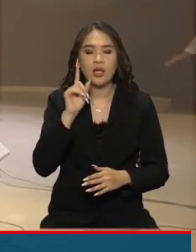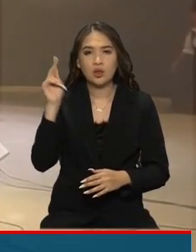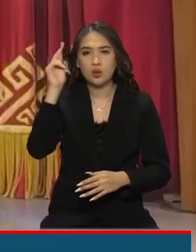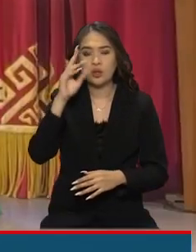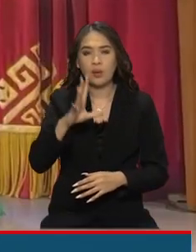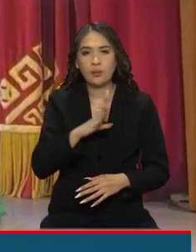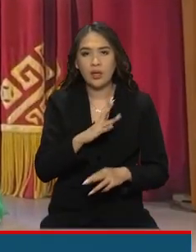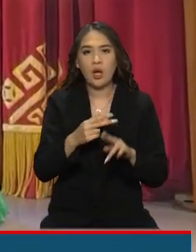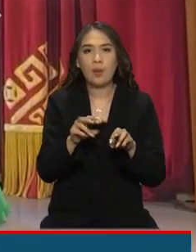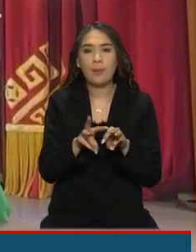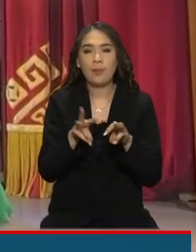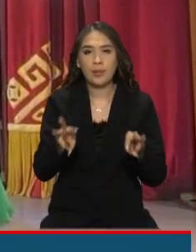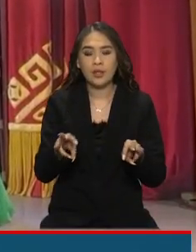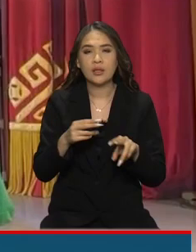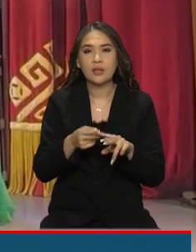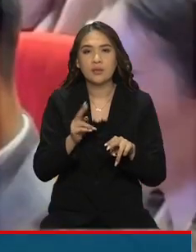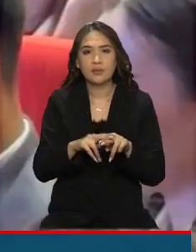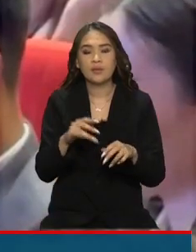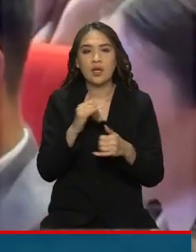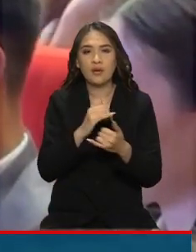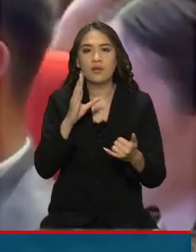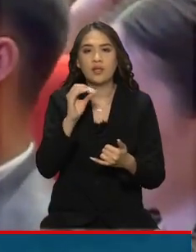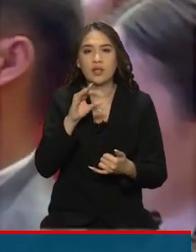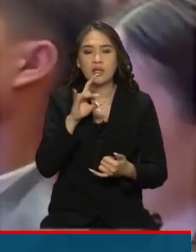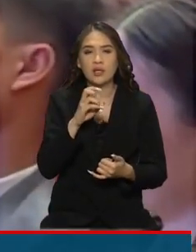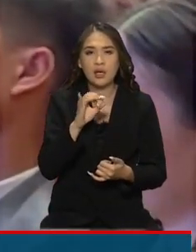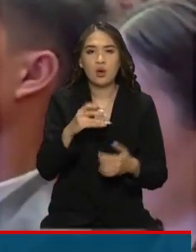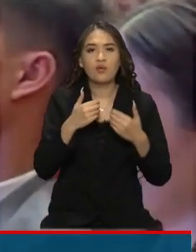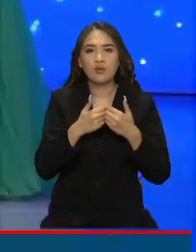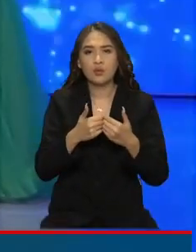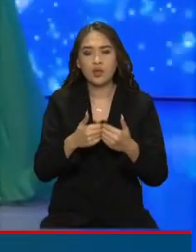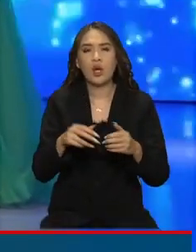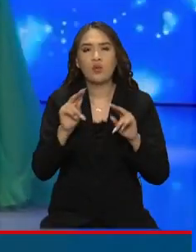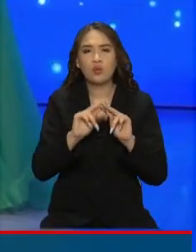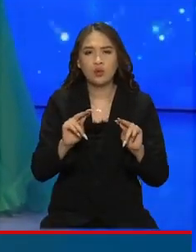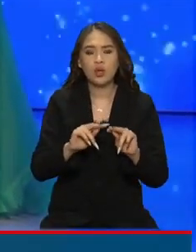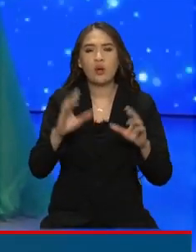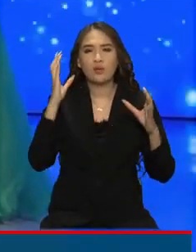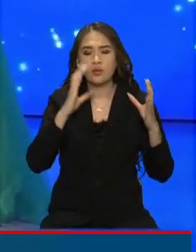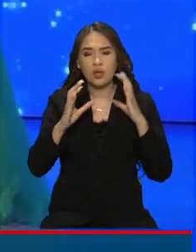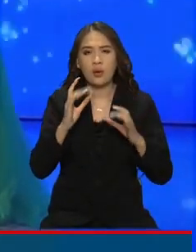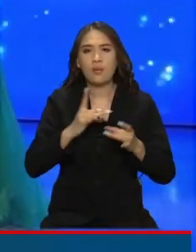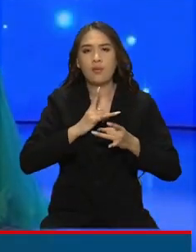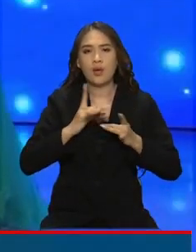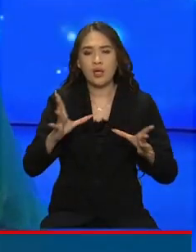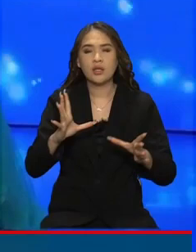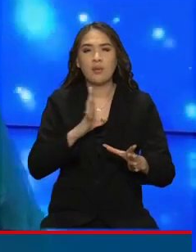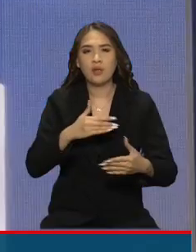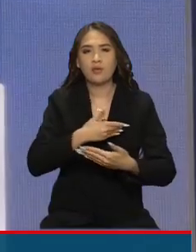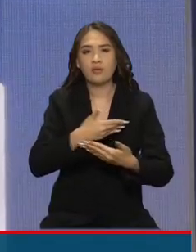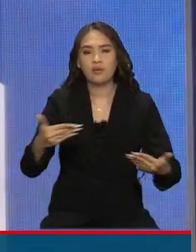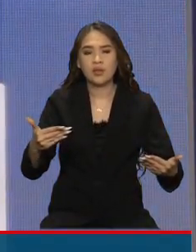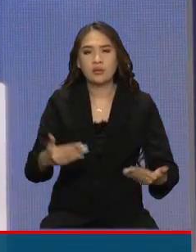От имени министра просвещения страны всех ветеранов, выпускников, учителей и учащихся с праздником поздравили представители